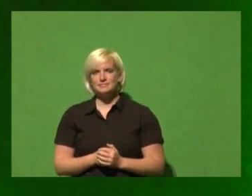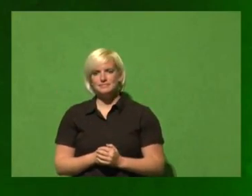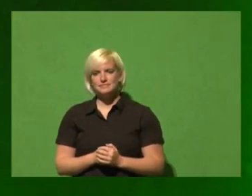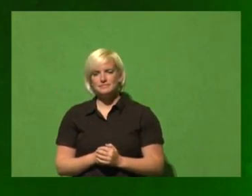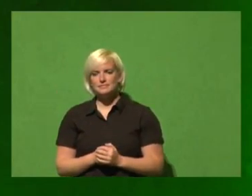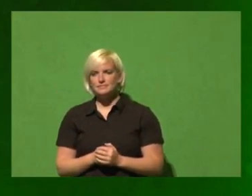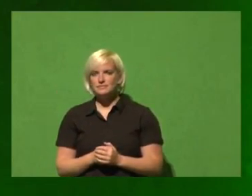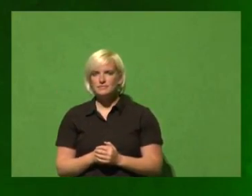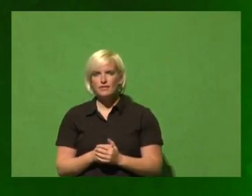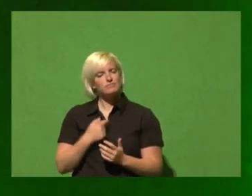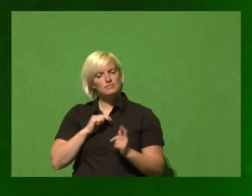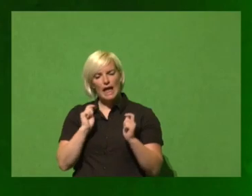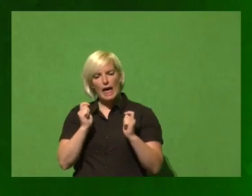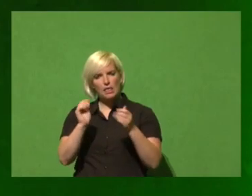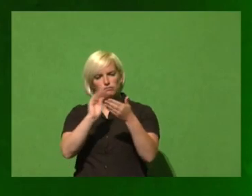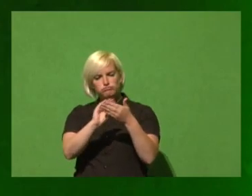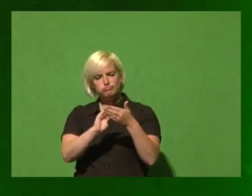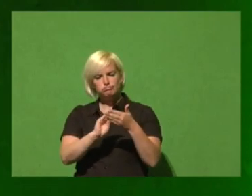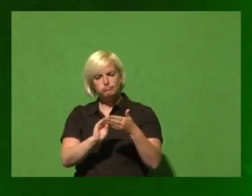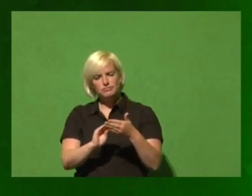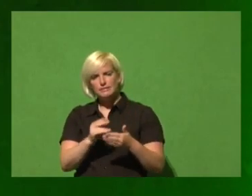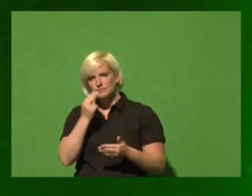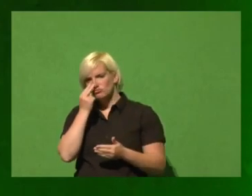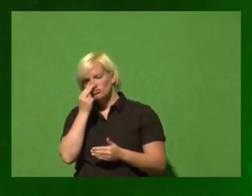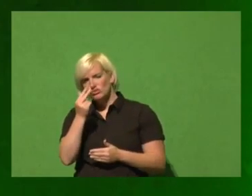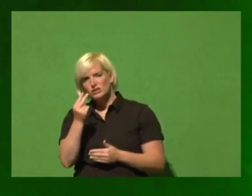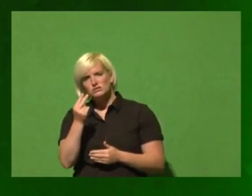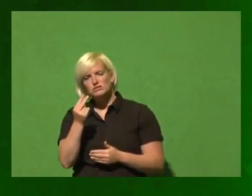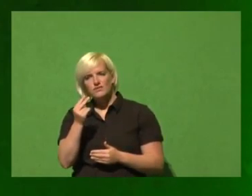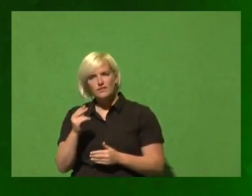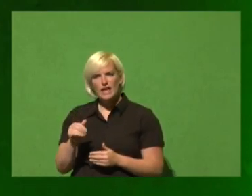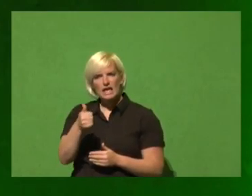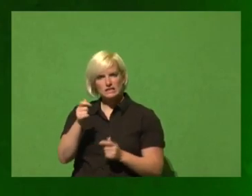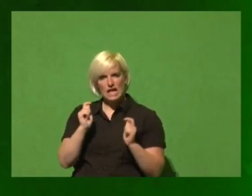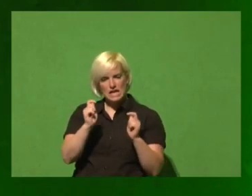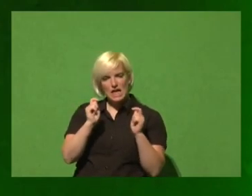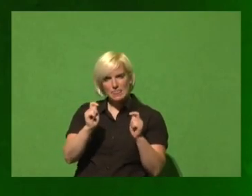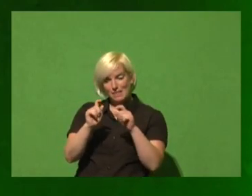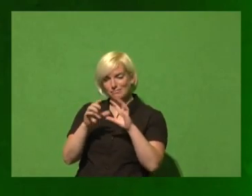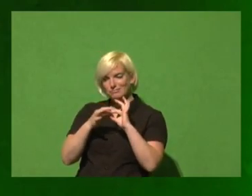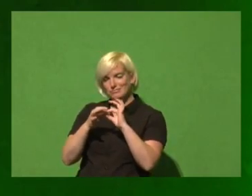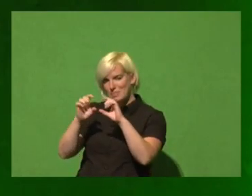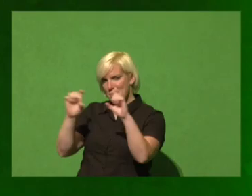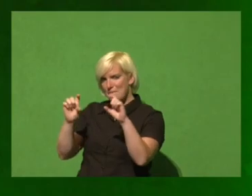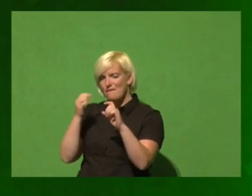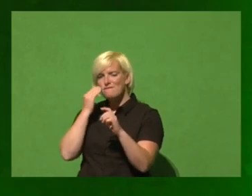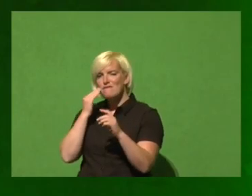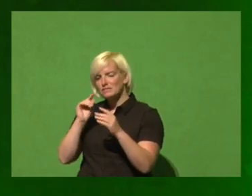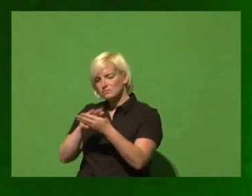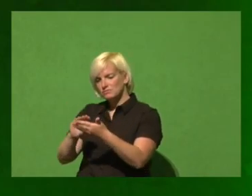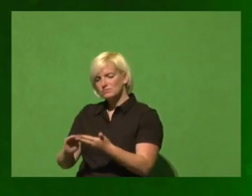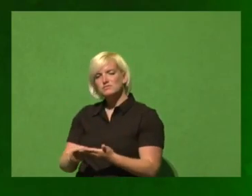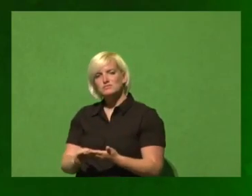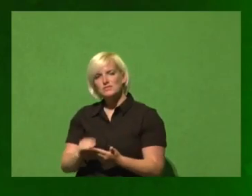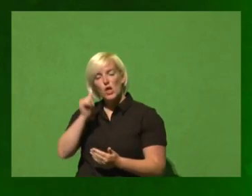Als ich den Antrag geschrieben habe, habe ich mal nachgeschaut, wann habe ich eigentlich den ersten Antrag zu dem Thema geschrieben. Das war im